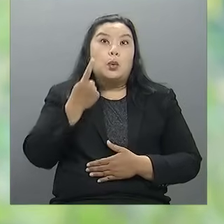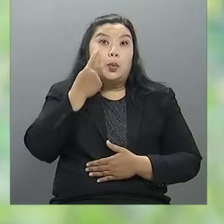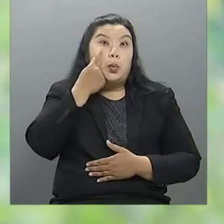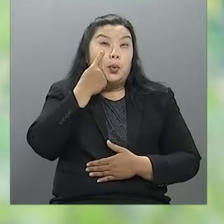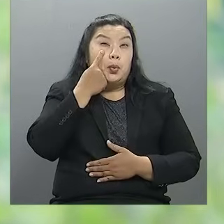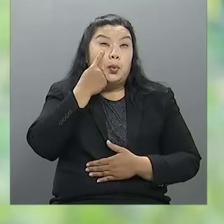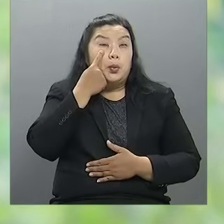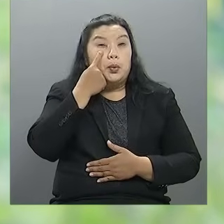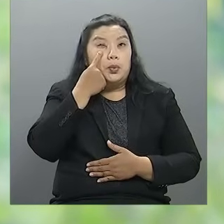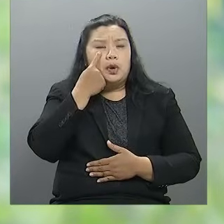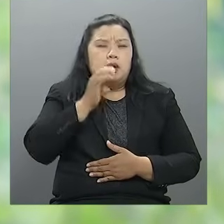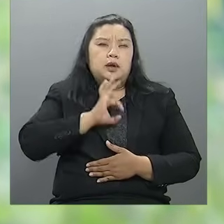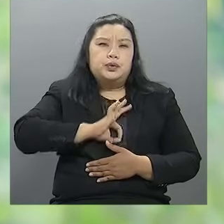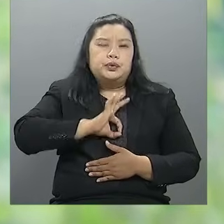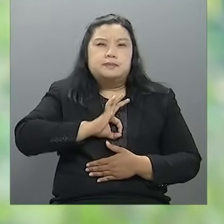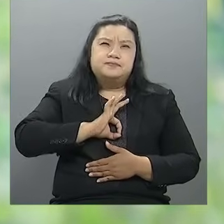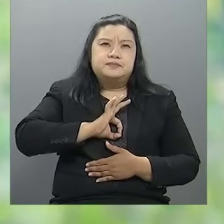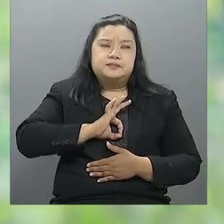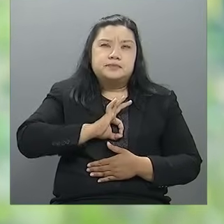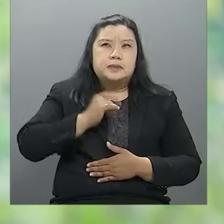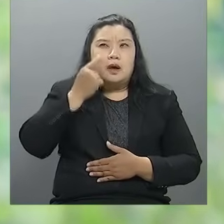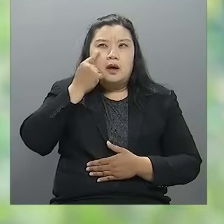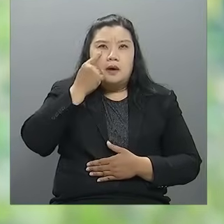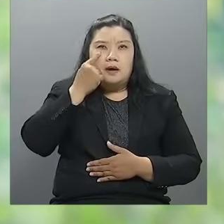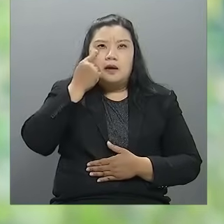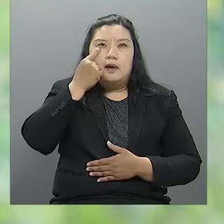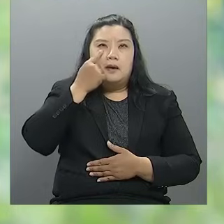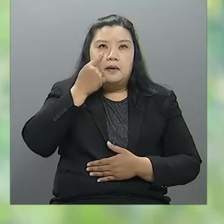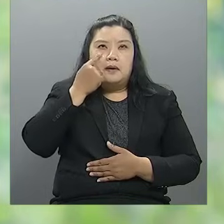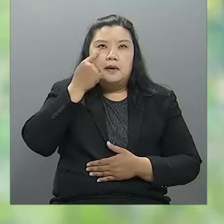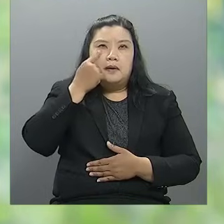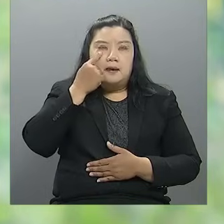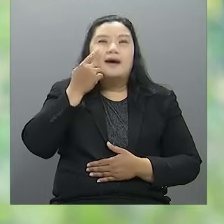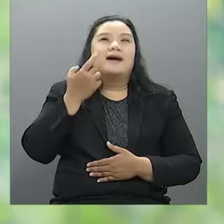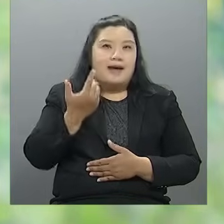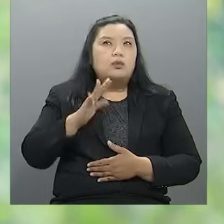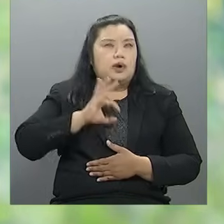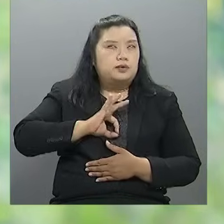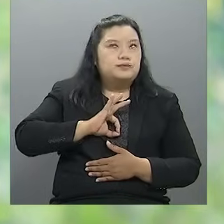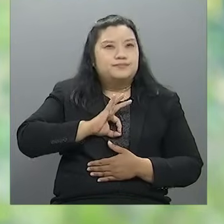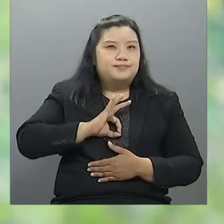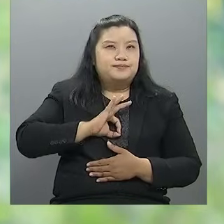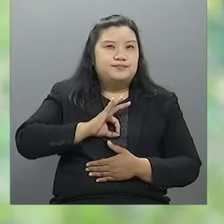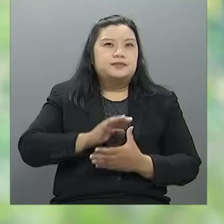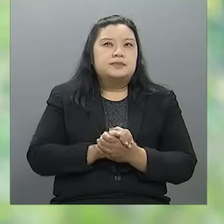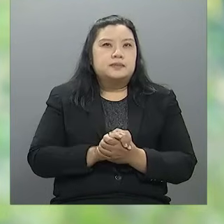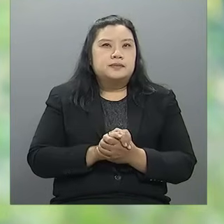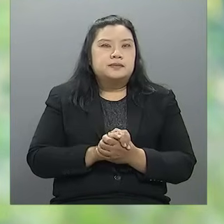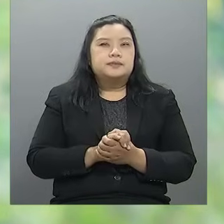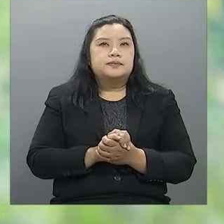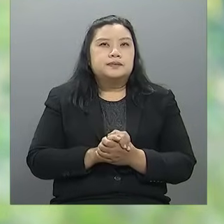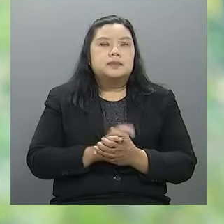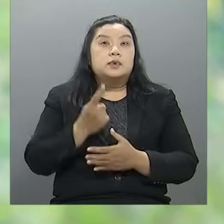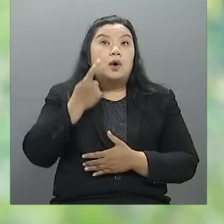เหจะมคามนั้สึคอ เหือน considering แล้วกกดให้หนวงมาิดหนึ่จิ anywayพอกดเขาไปเรากมีควนั้นสึคอ นั่วม่จาย mill้วก็ค้างไ้ครั contents